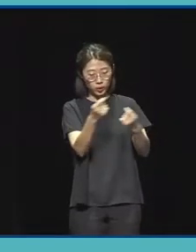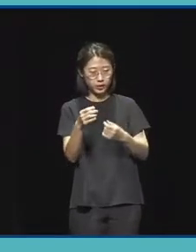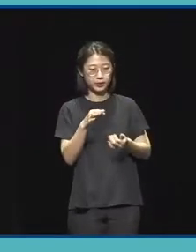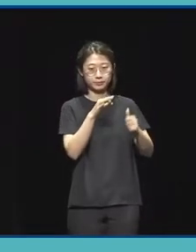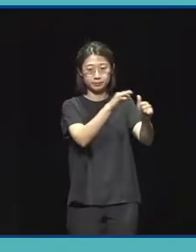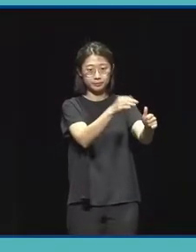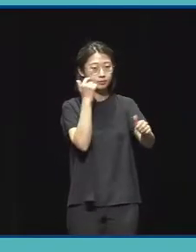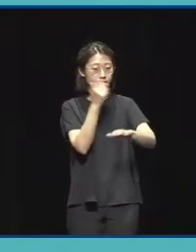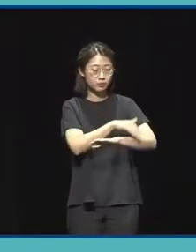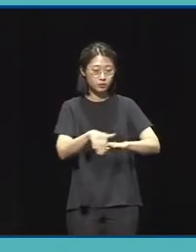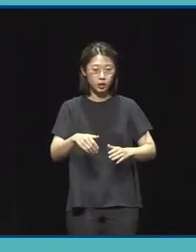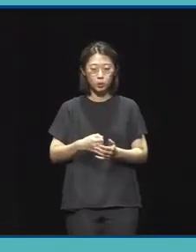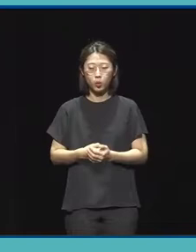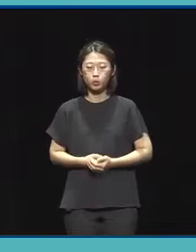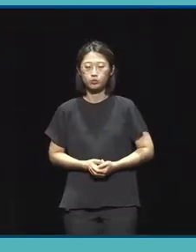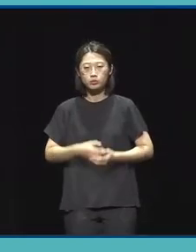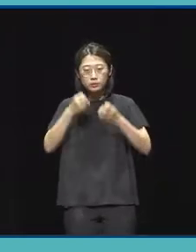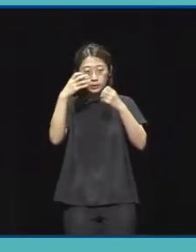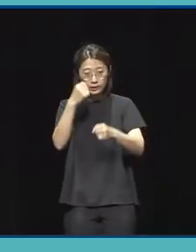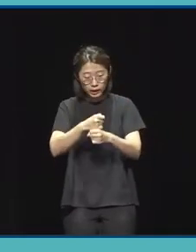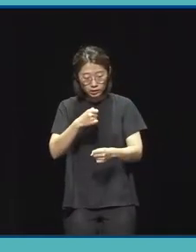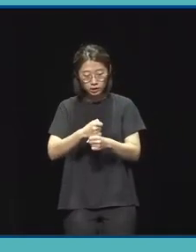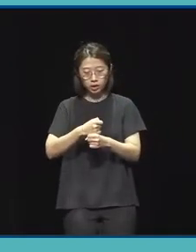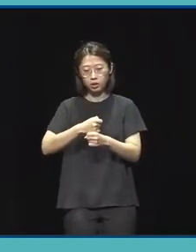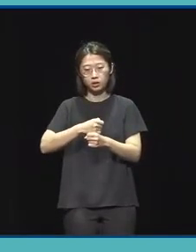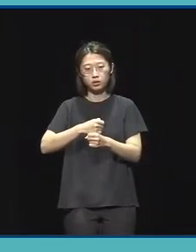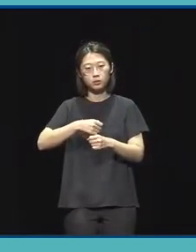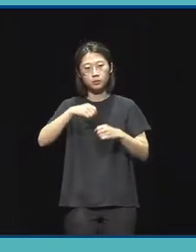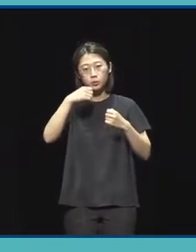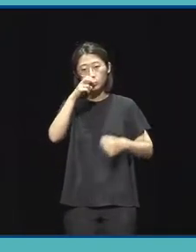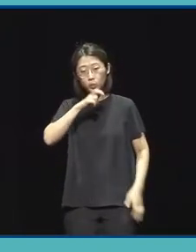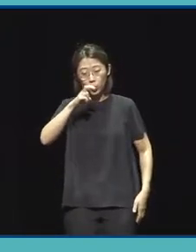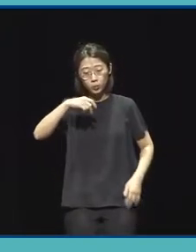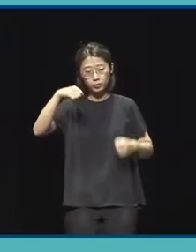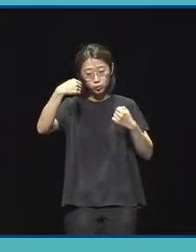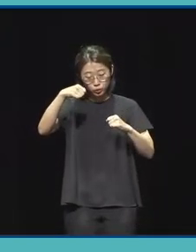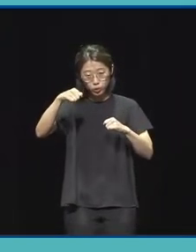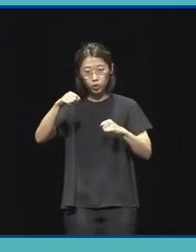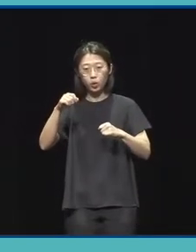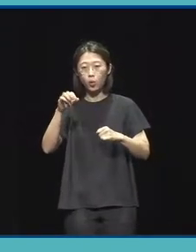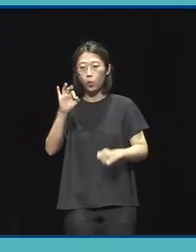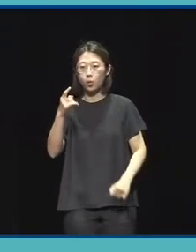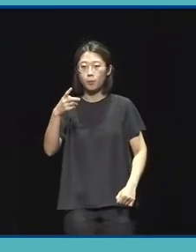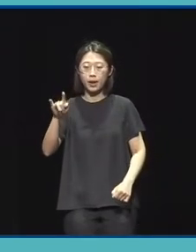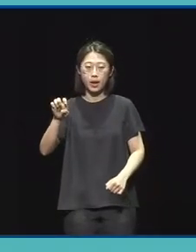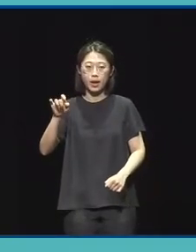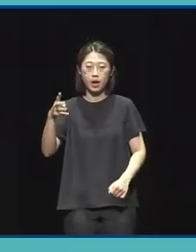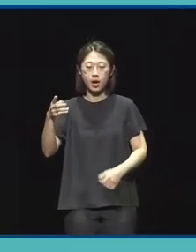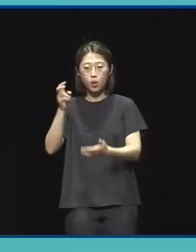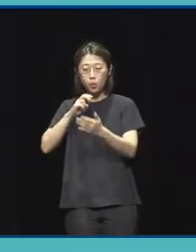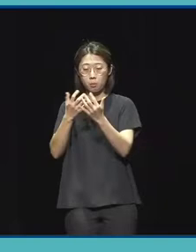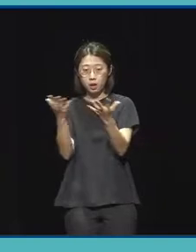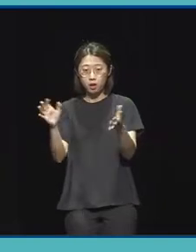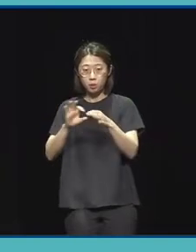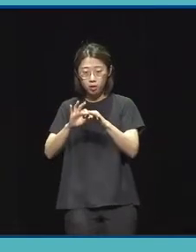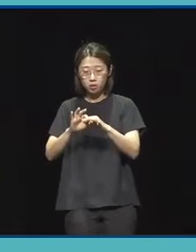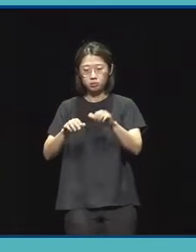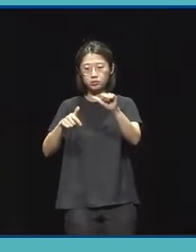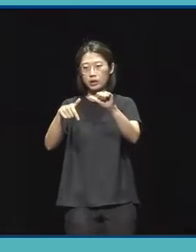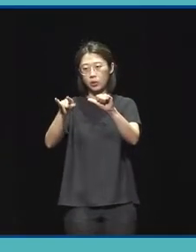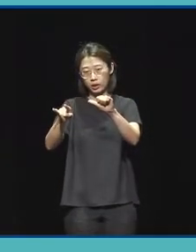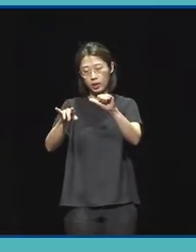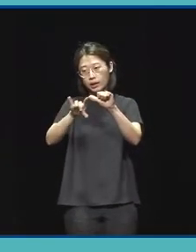될 예정이고요 창작 뮤지컬과 창작 오페라의 경우는 5개 작품에 대해서 각각 5개 작품에 대해서 각각